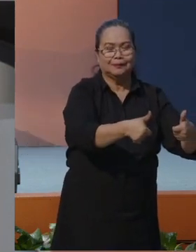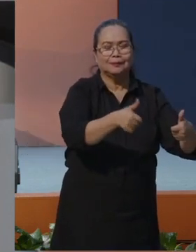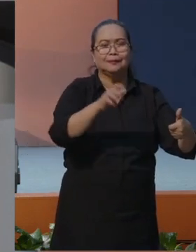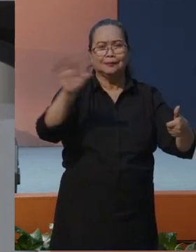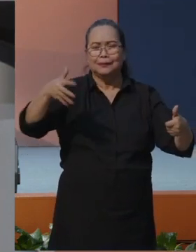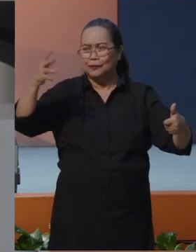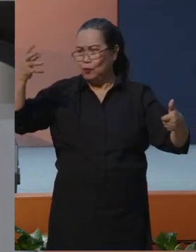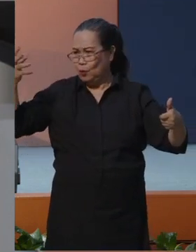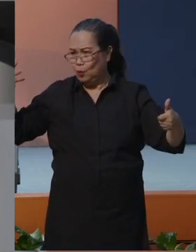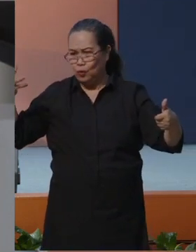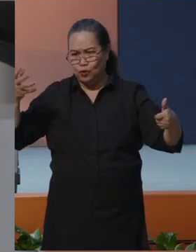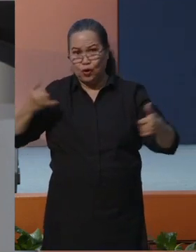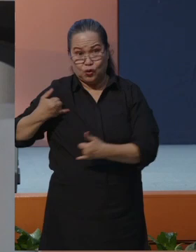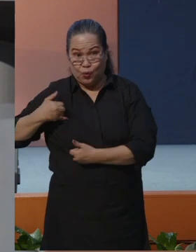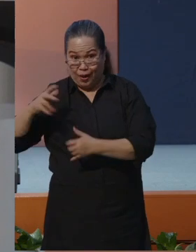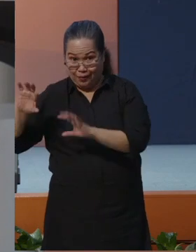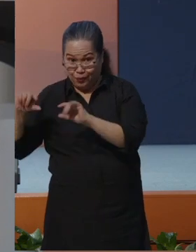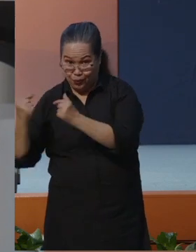came suddenly